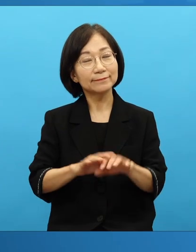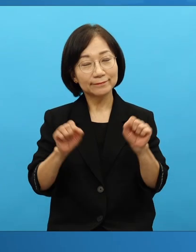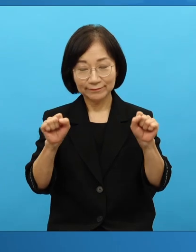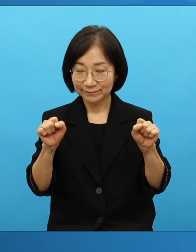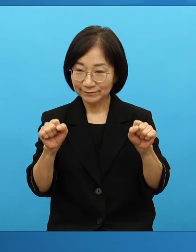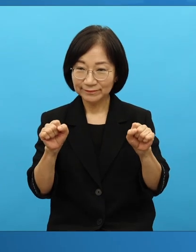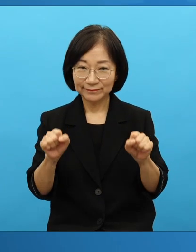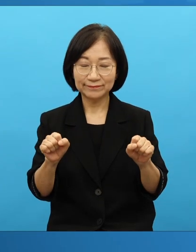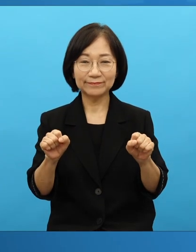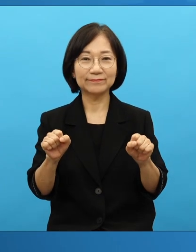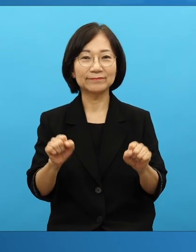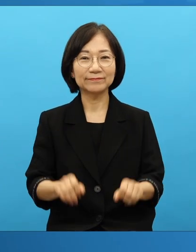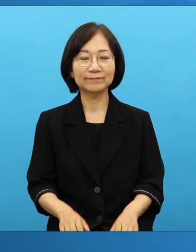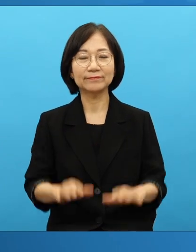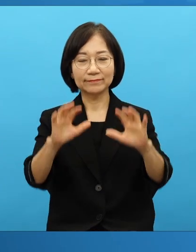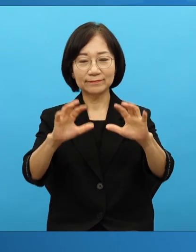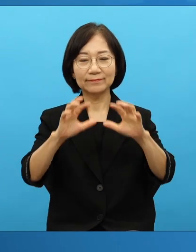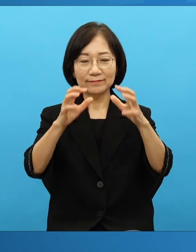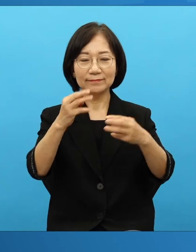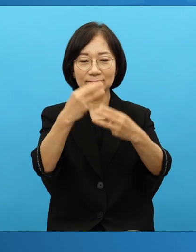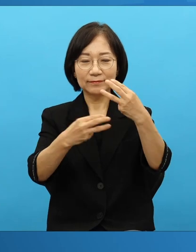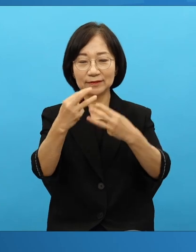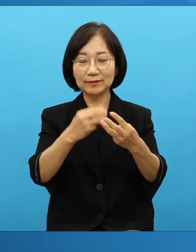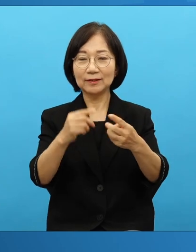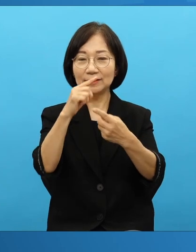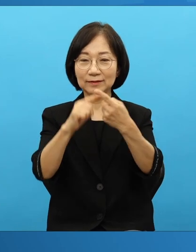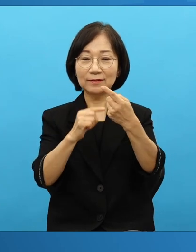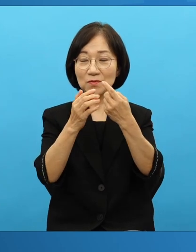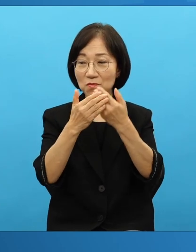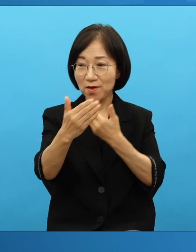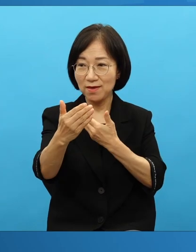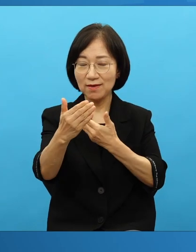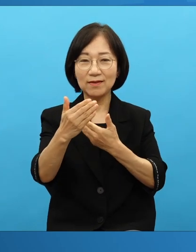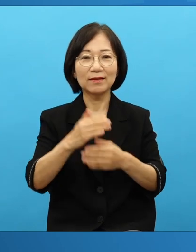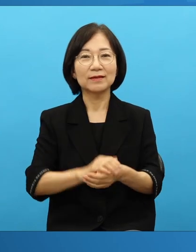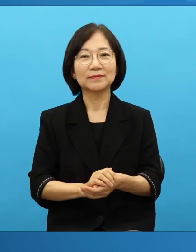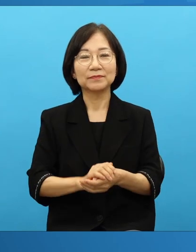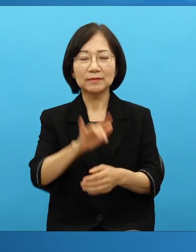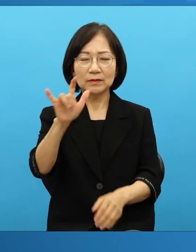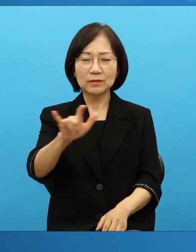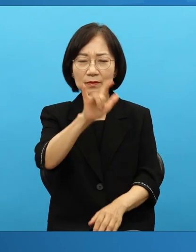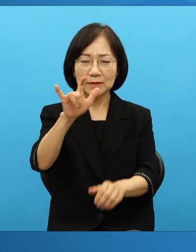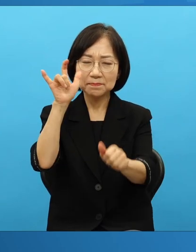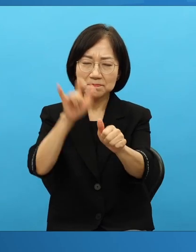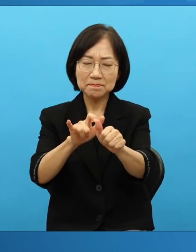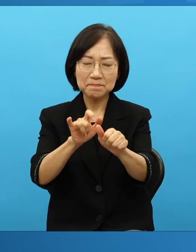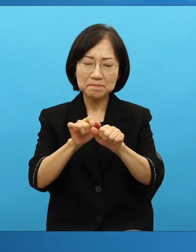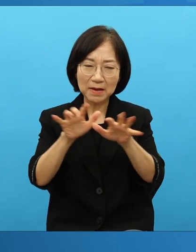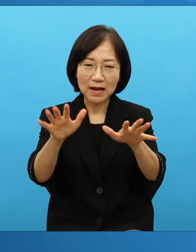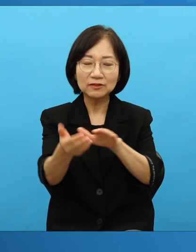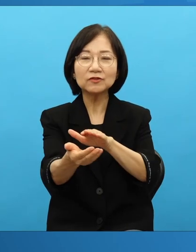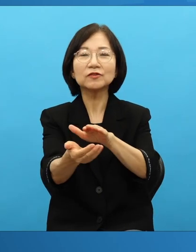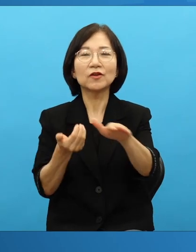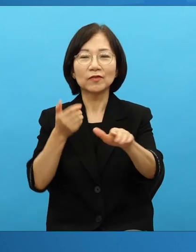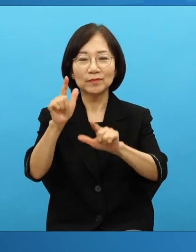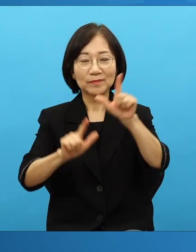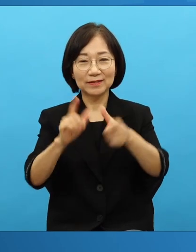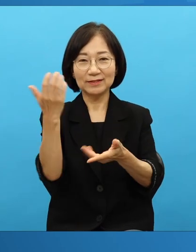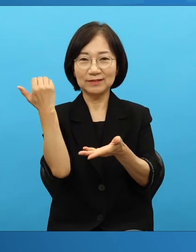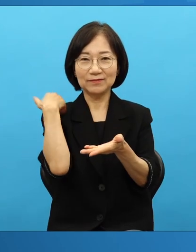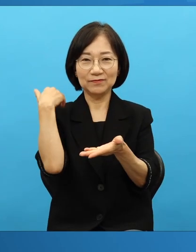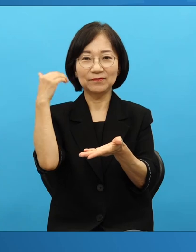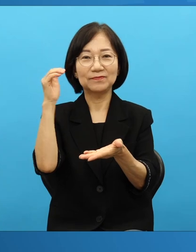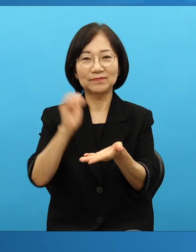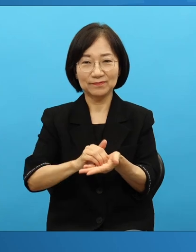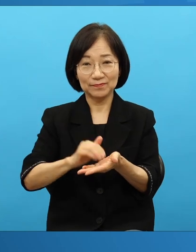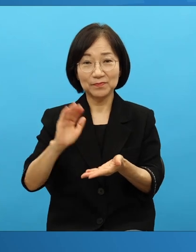안녕하십니까. 세계 렘넌트 대회가 드디어 코로나 이전의 모습으로 회복하게 되었습니다.